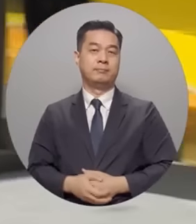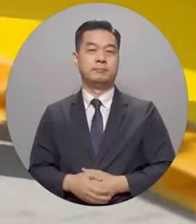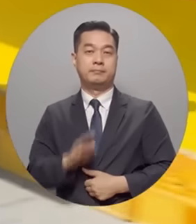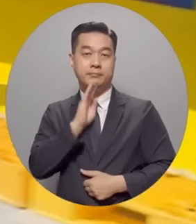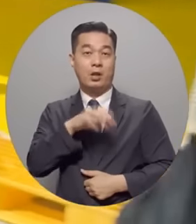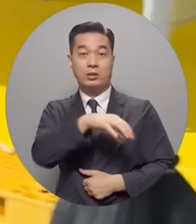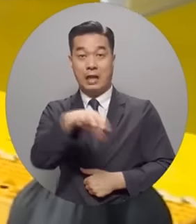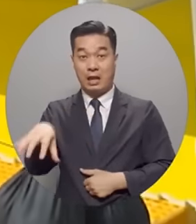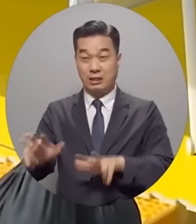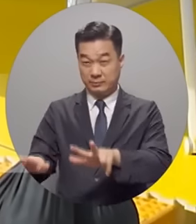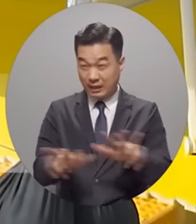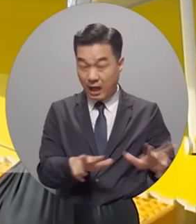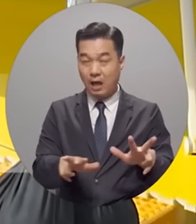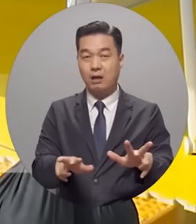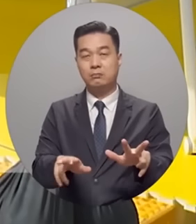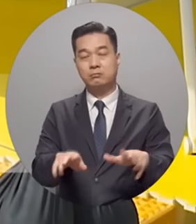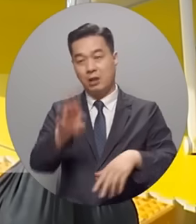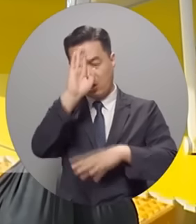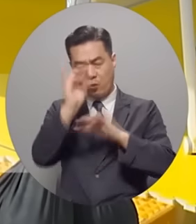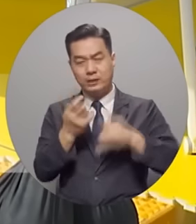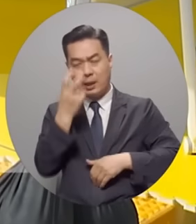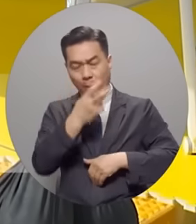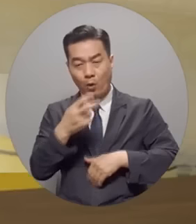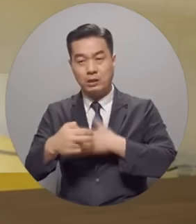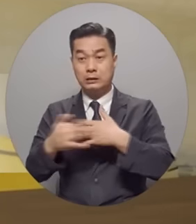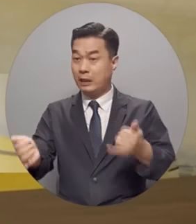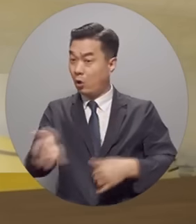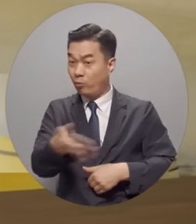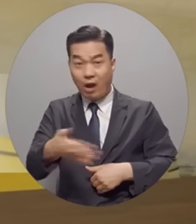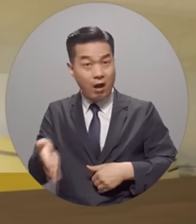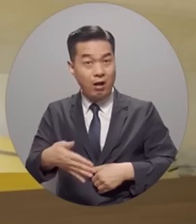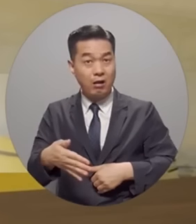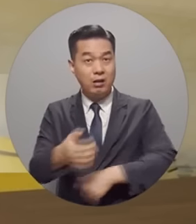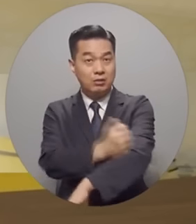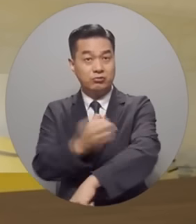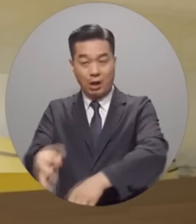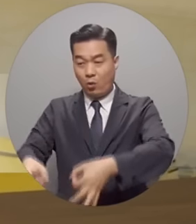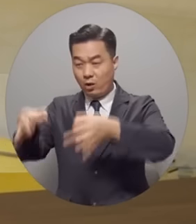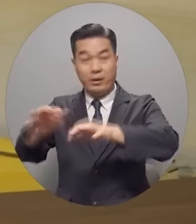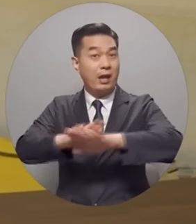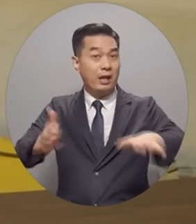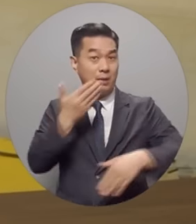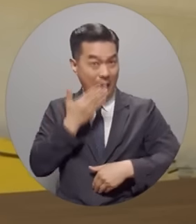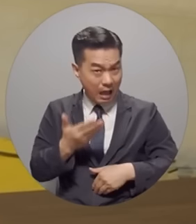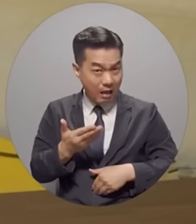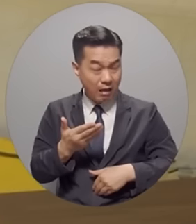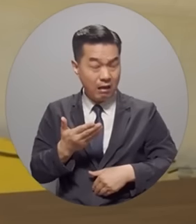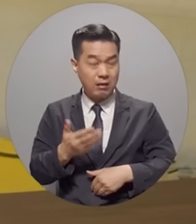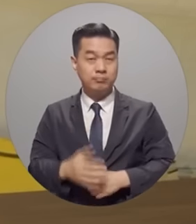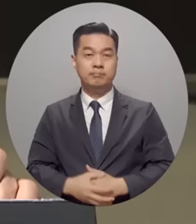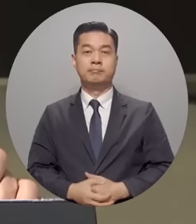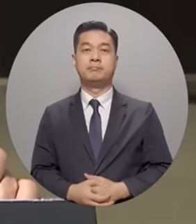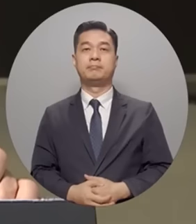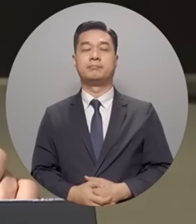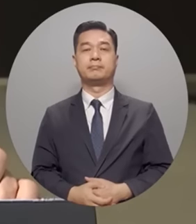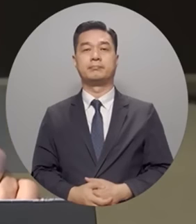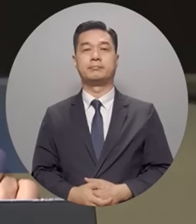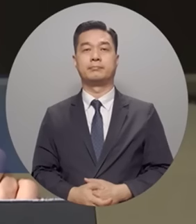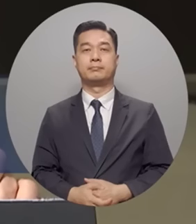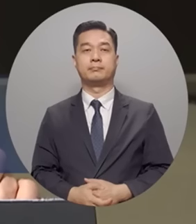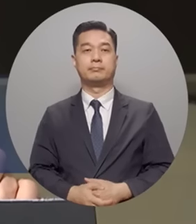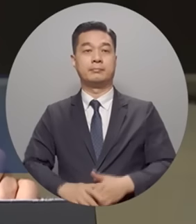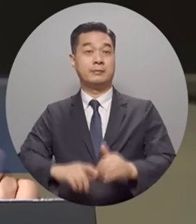현장에선 당장 환자 볼 의사가 없는데 수가만 올리면 응급실 대란이 해결되냐며 회의적인 반응입니다.